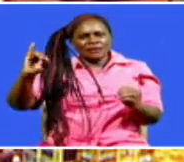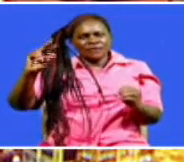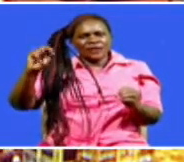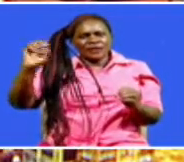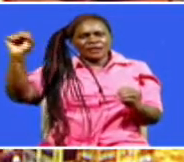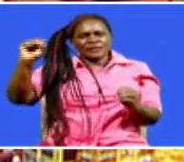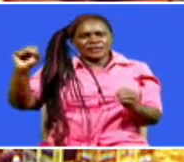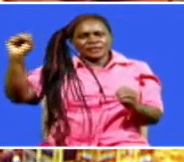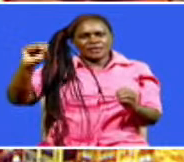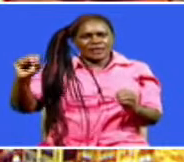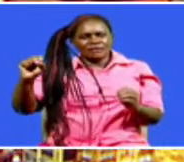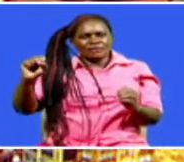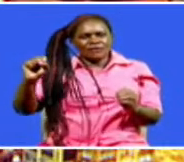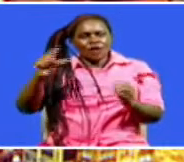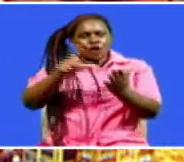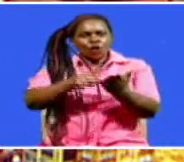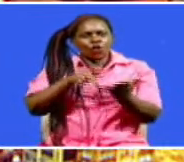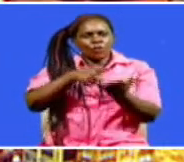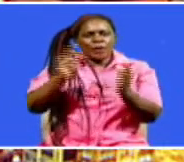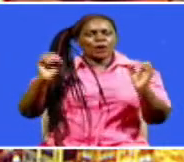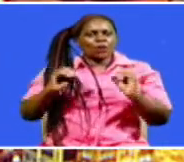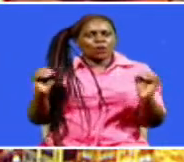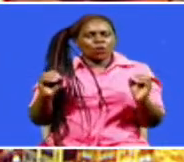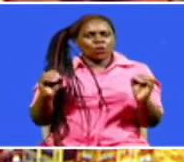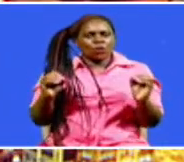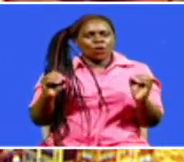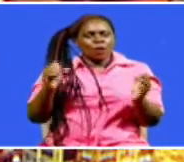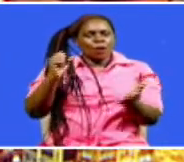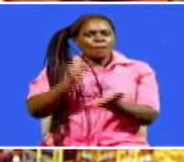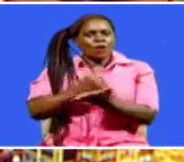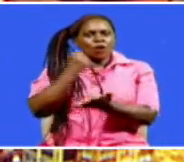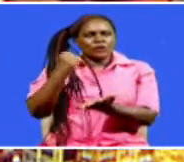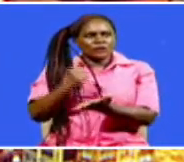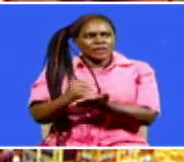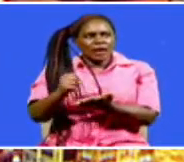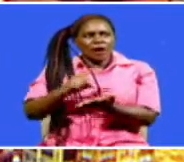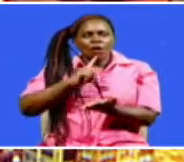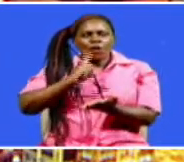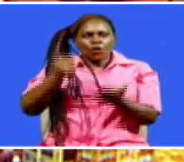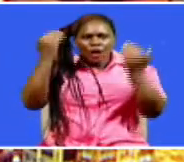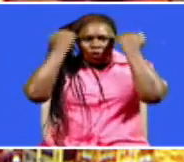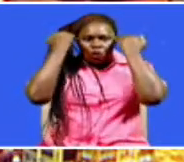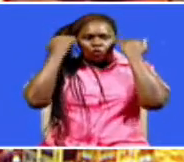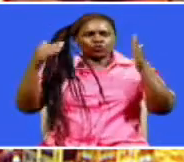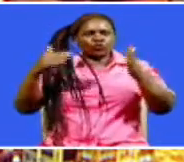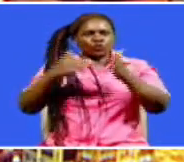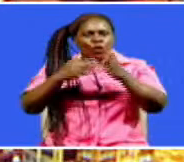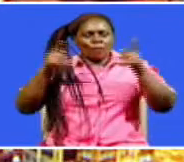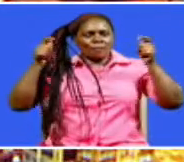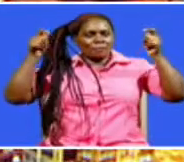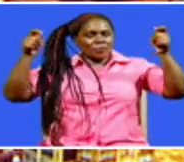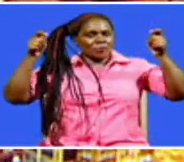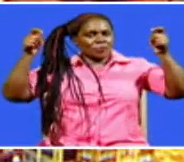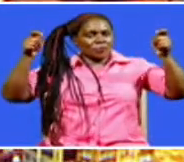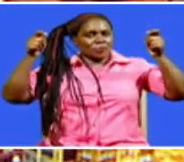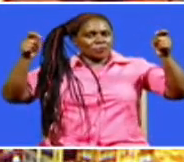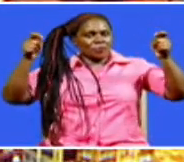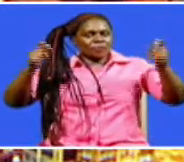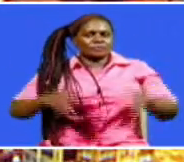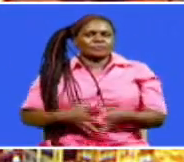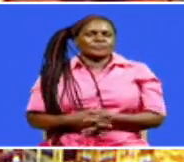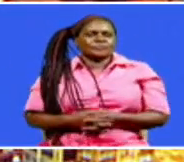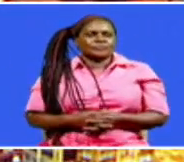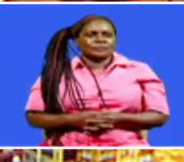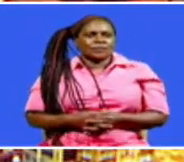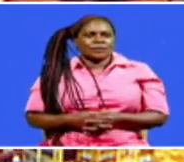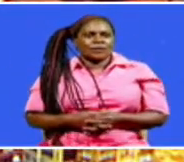na malipo ya mikopo kwenye benki. Hata hivyo, usimamizi wa shirika hilo umepata amri ya mahakama kuzuia mgomo wa wafanyikazi hao. Ken Gashuhi